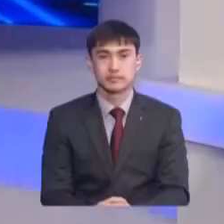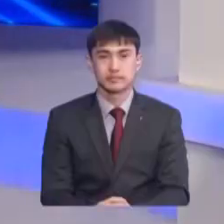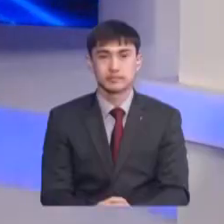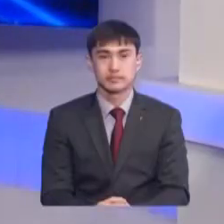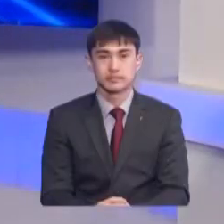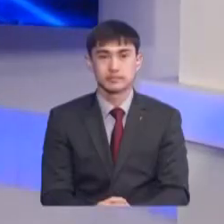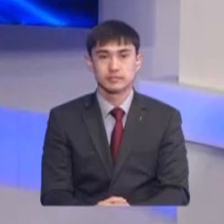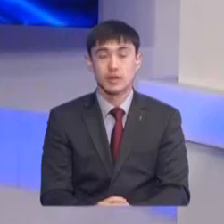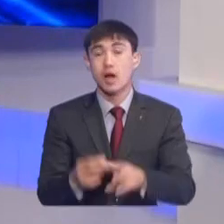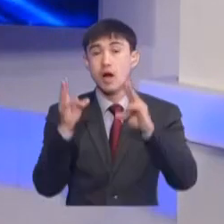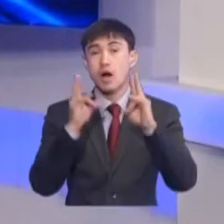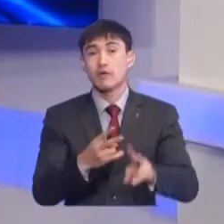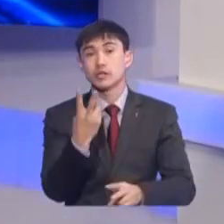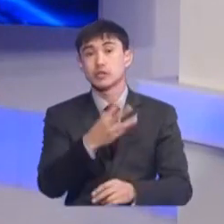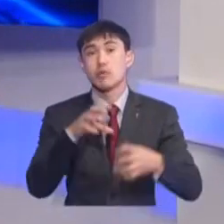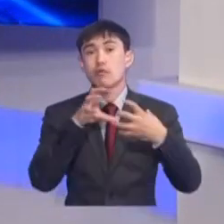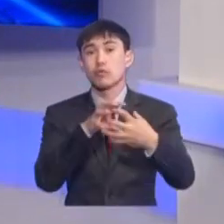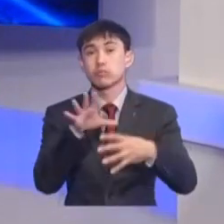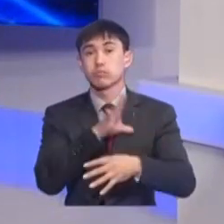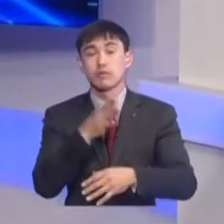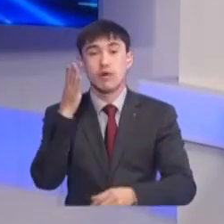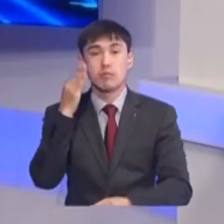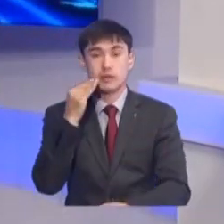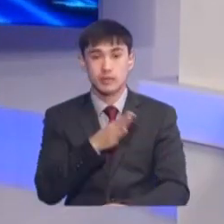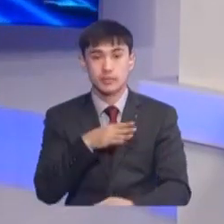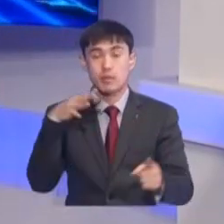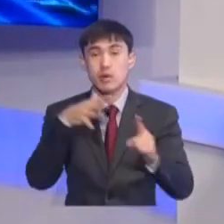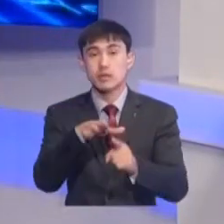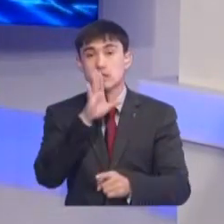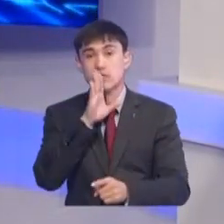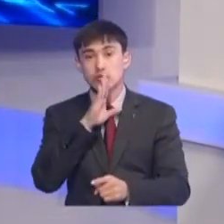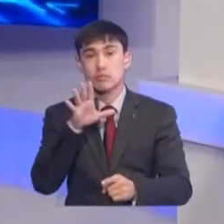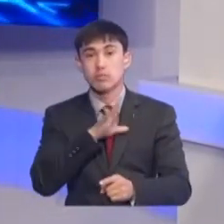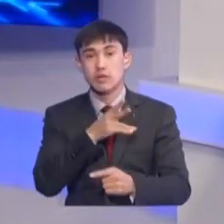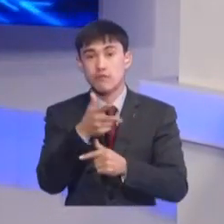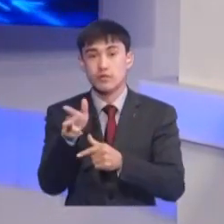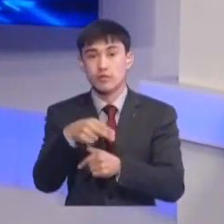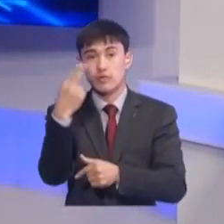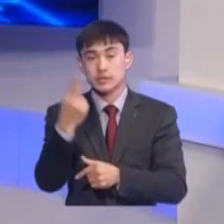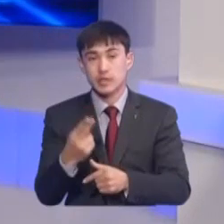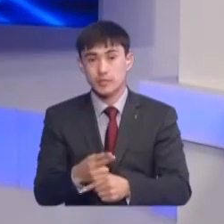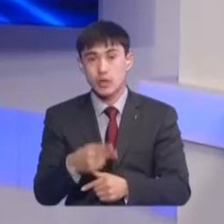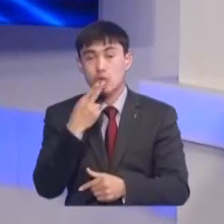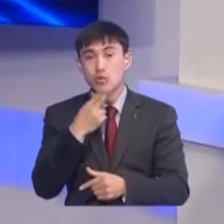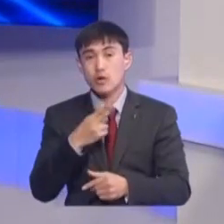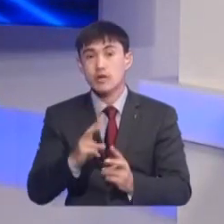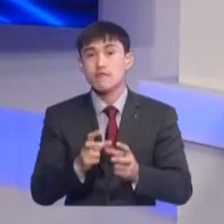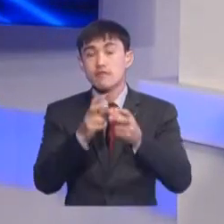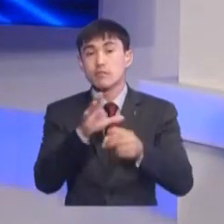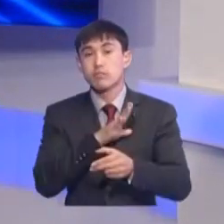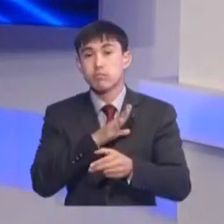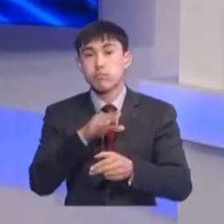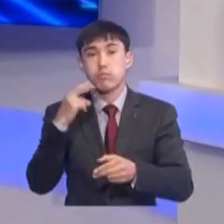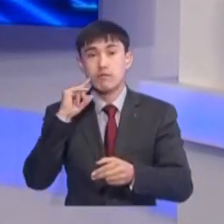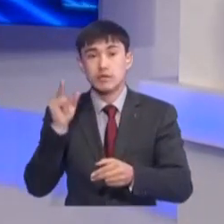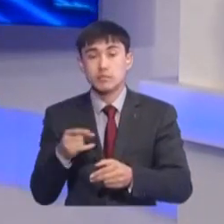государств авария с тремя автобусами произошла в Алмааты нападение на девушку попала на видео в Астане курение в лифте обошлось по Вла